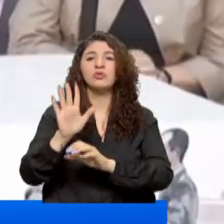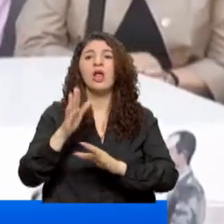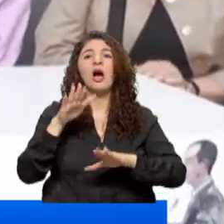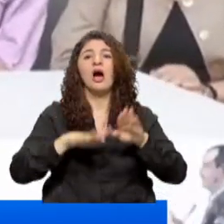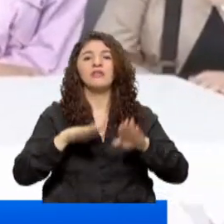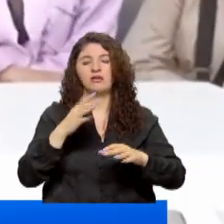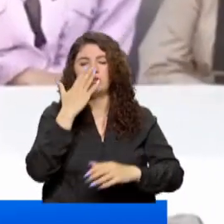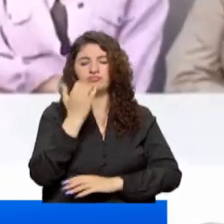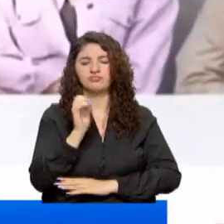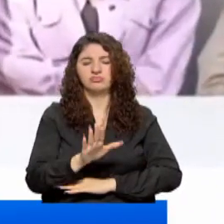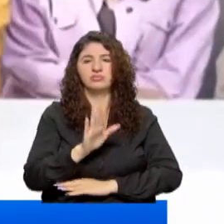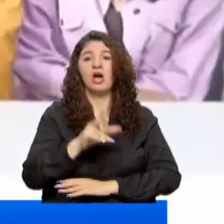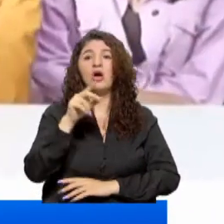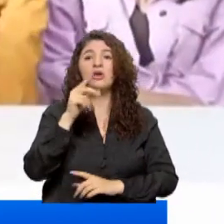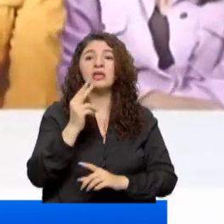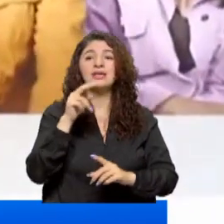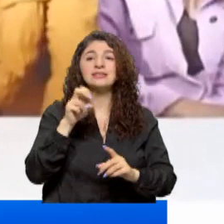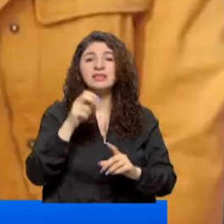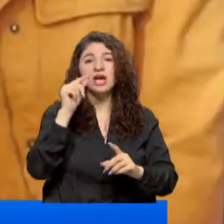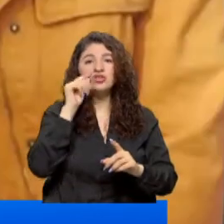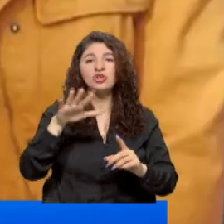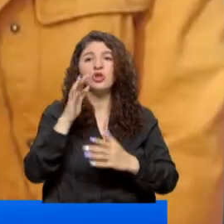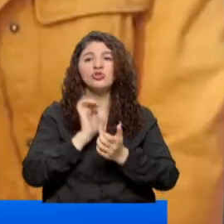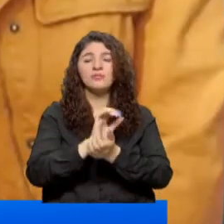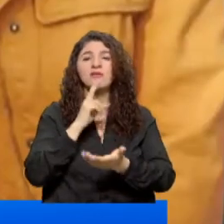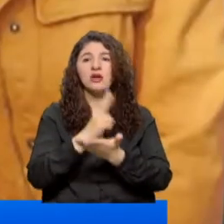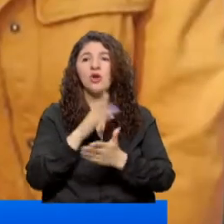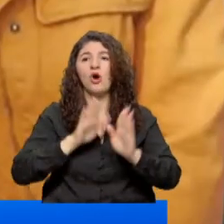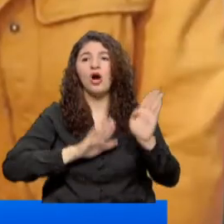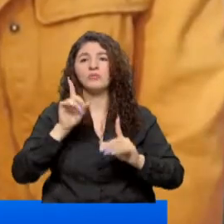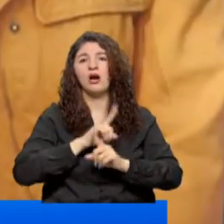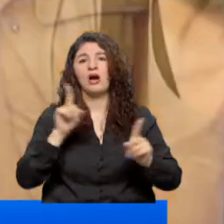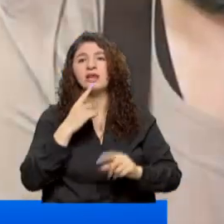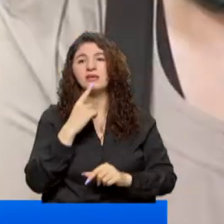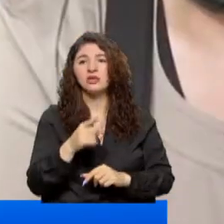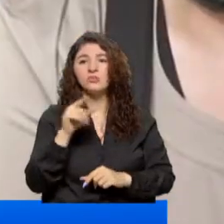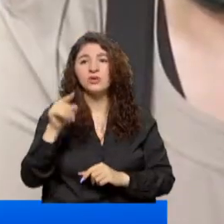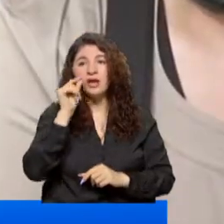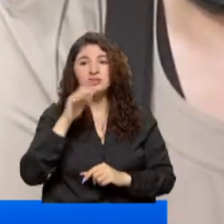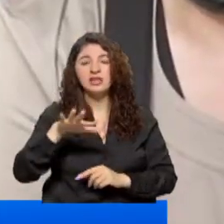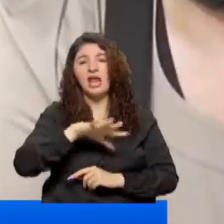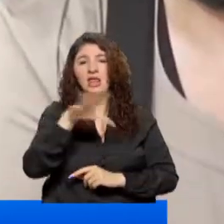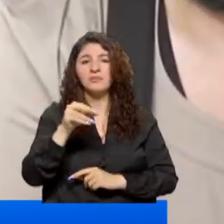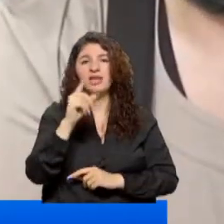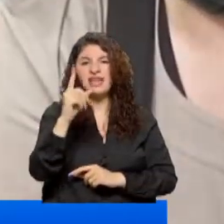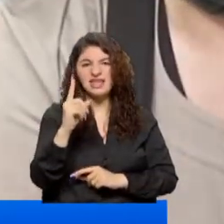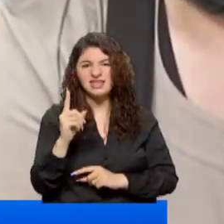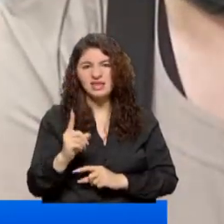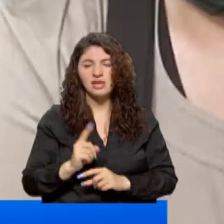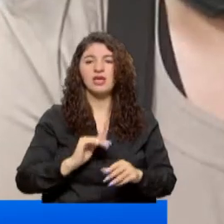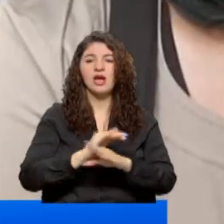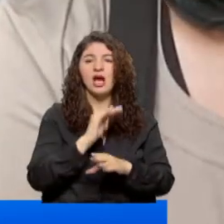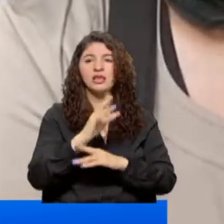nöbetine aileleri de katıldı 8 sanırım tutuklama kararına itiraz sağa oybirliği ile reddedildi bu insanların hepsi tek tek